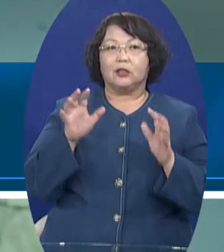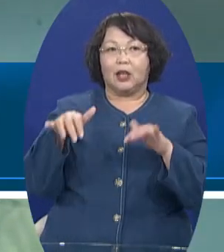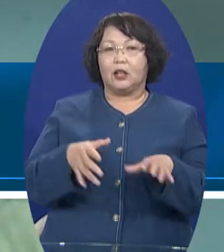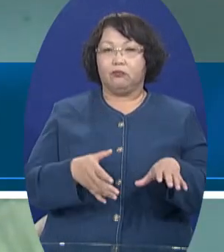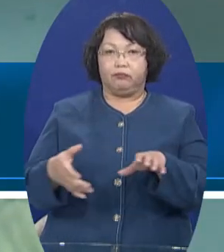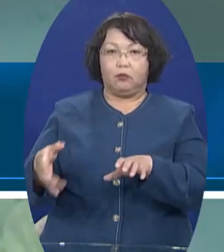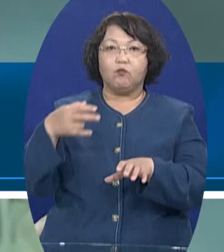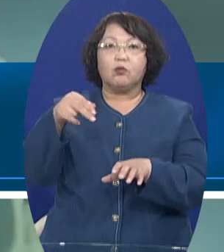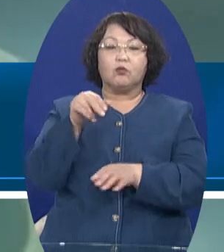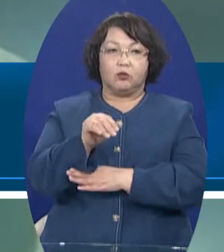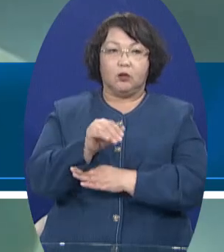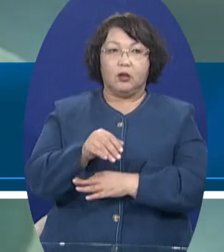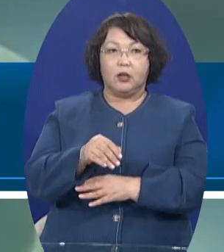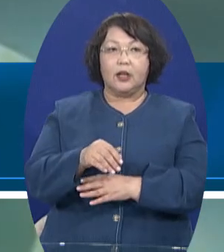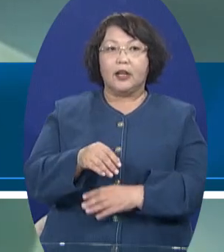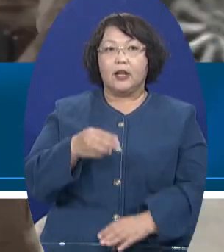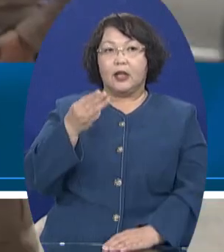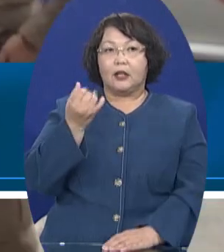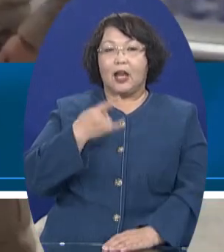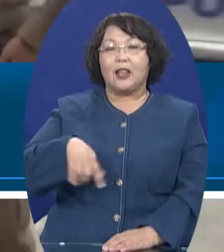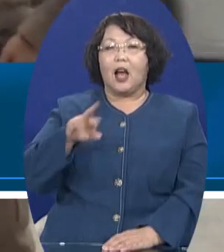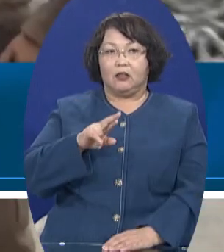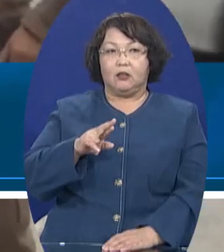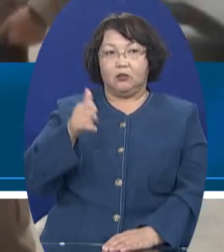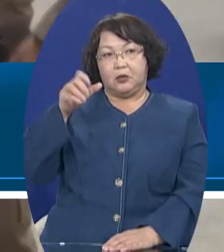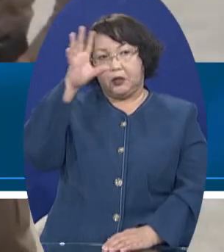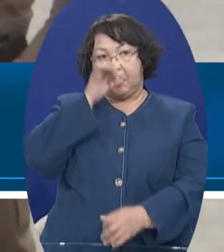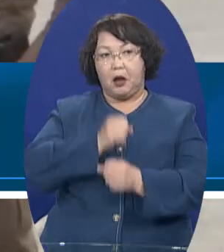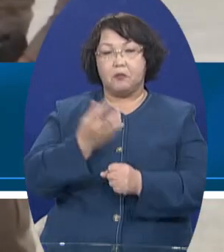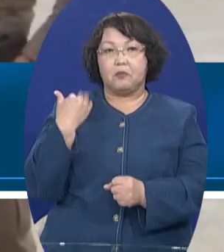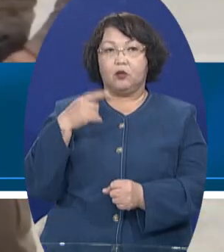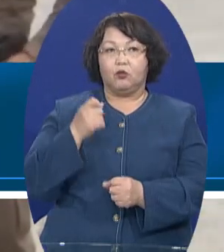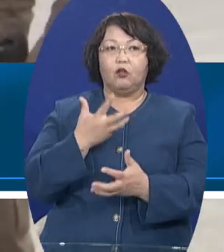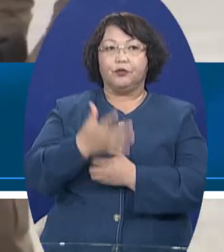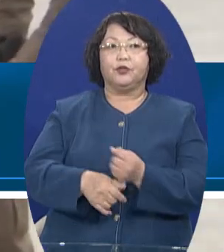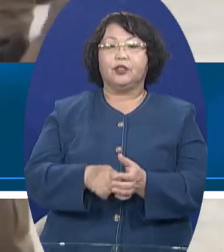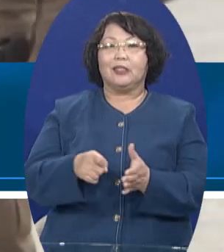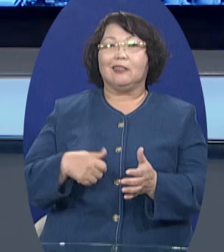Тайландын ерөнхий сайдаар ажиллаж байсан таксийн шиноват олон жилийн дараа эх орондоо эргэн очижээ.